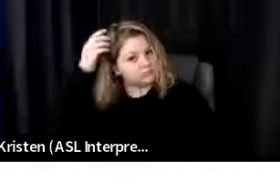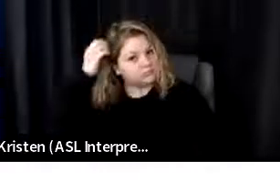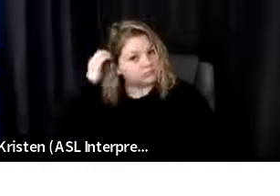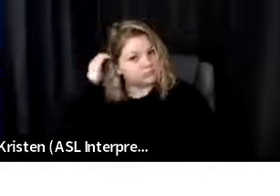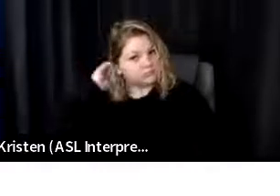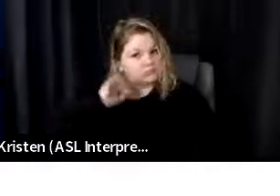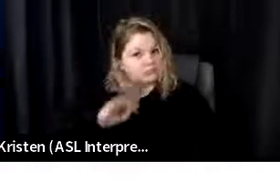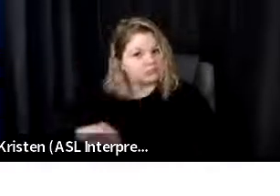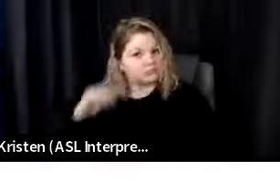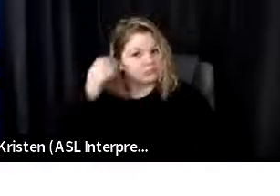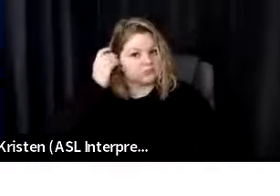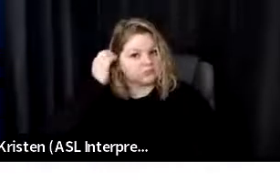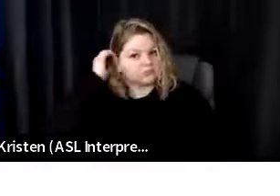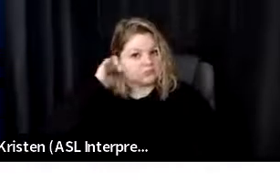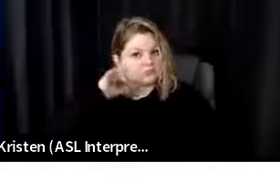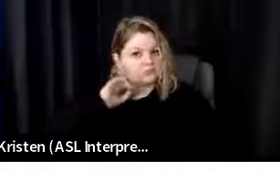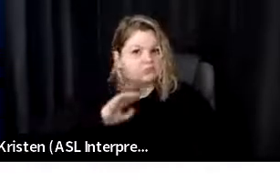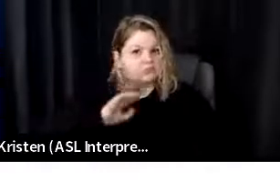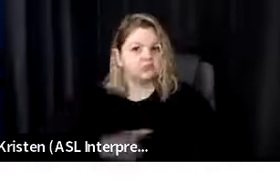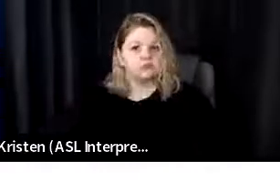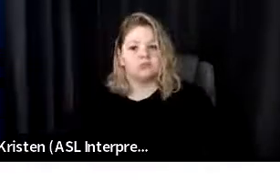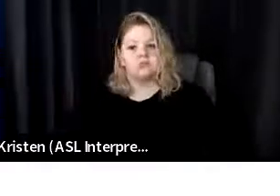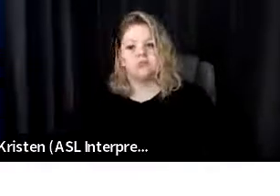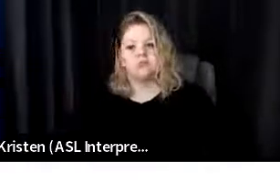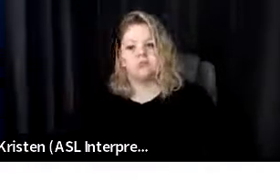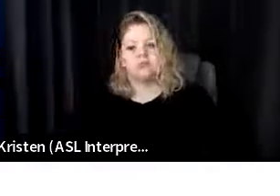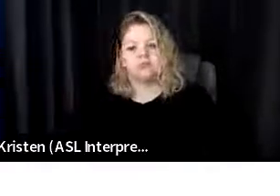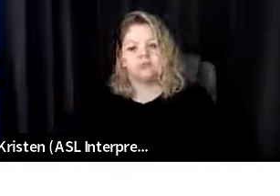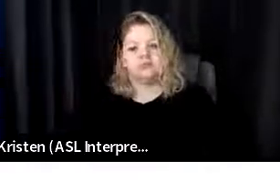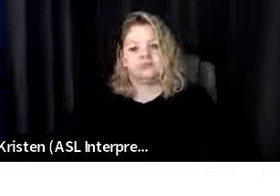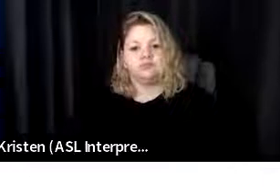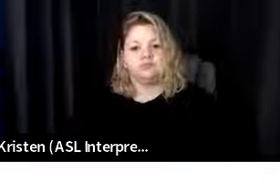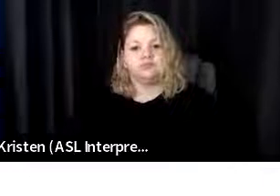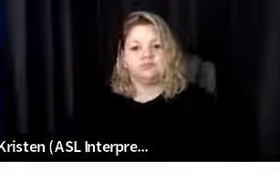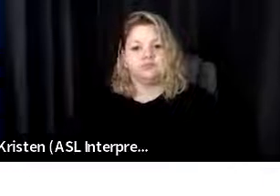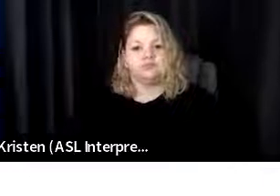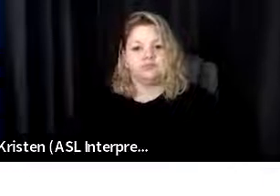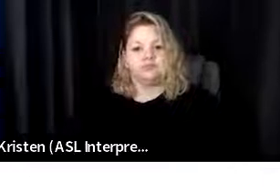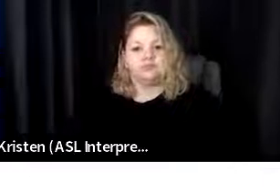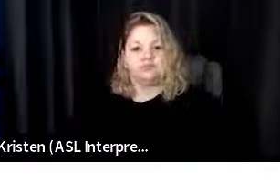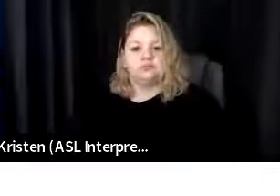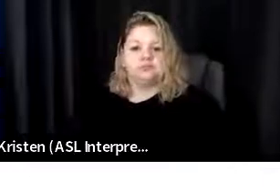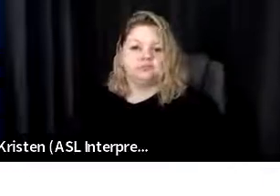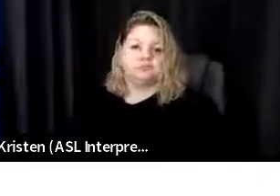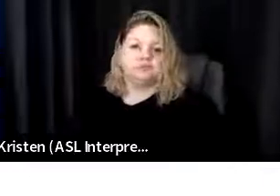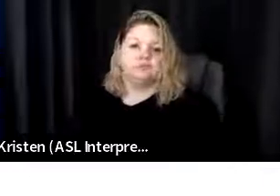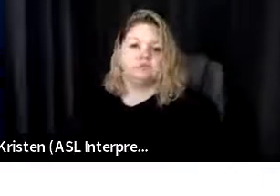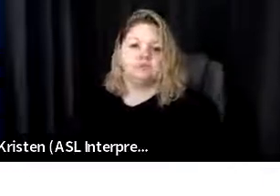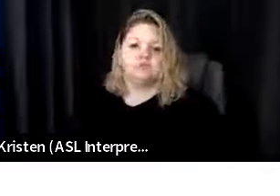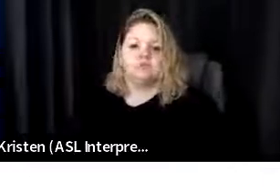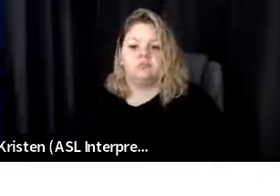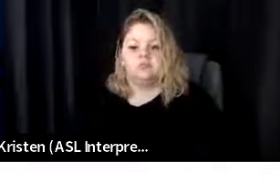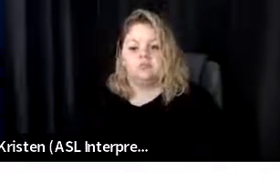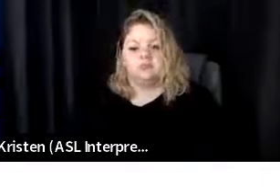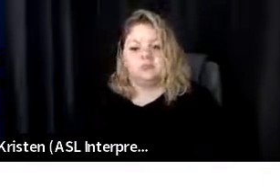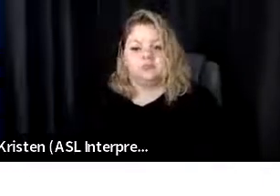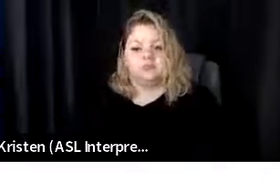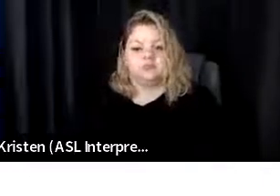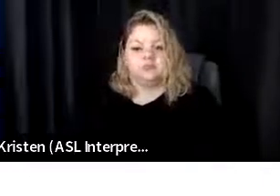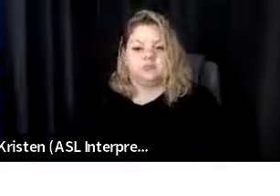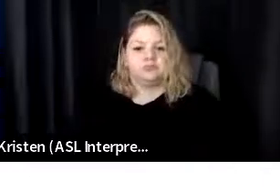個點，再揀更多，再去到 Cantonese， 亦都去到廣東話翻譯頻道。唔該晒 ，Thank you so much. All set.